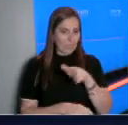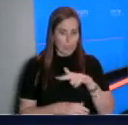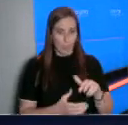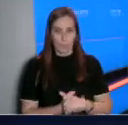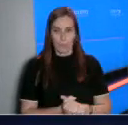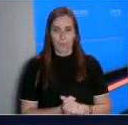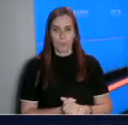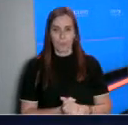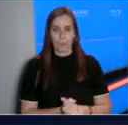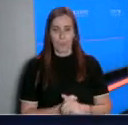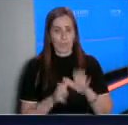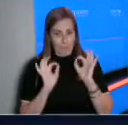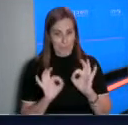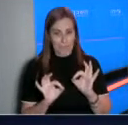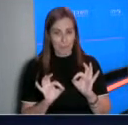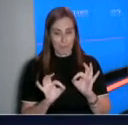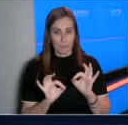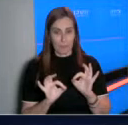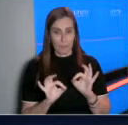הציבור. אז בעצם,